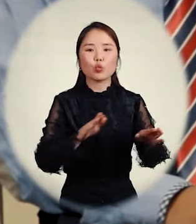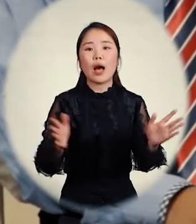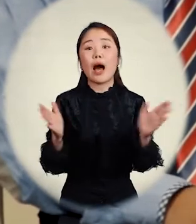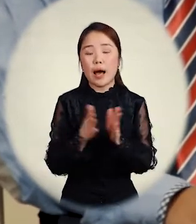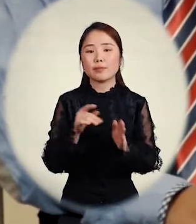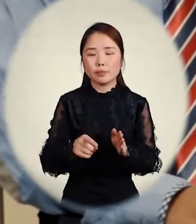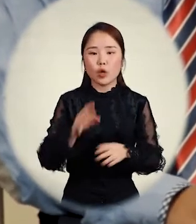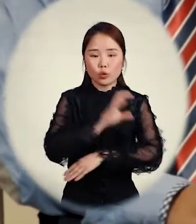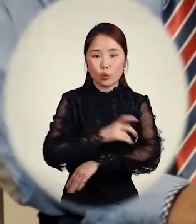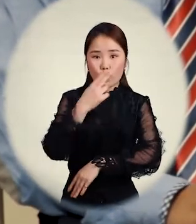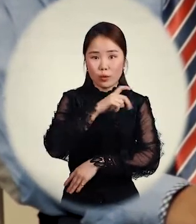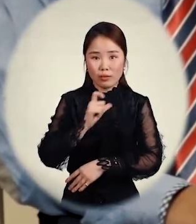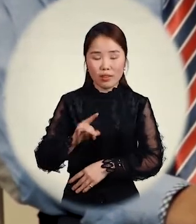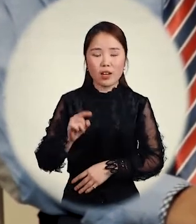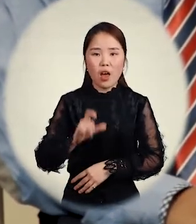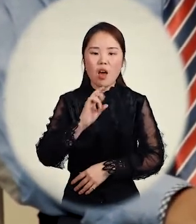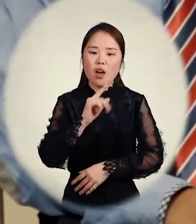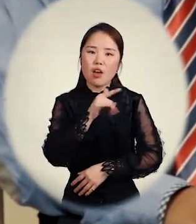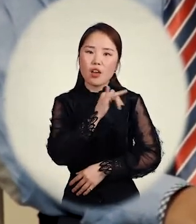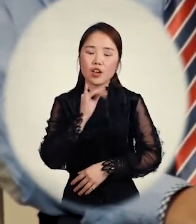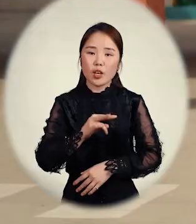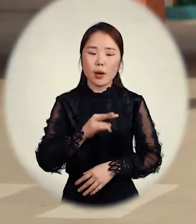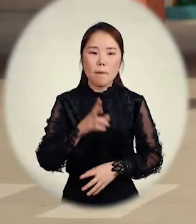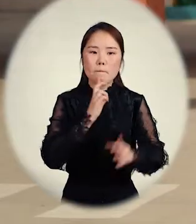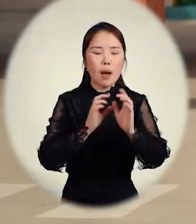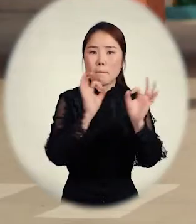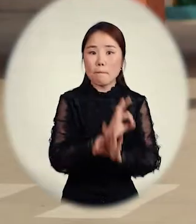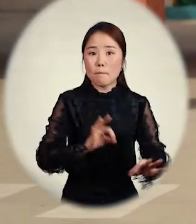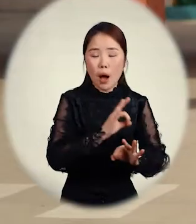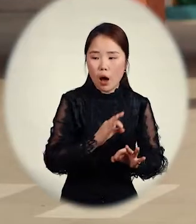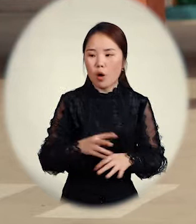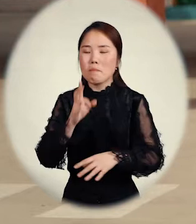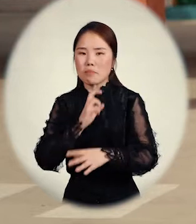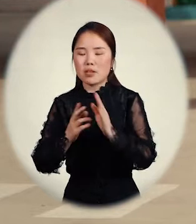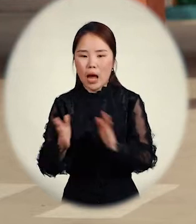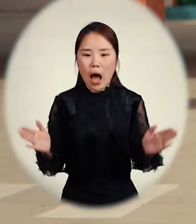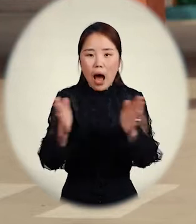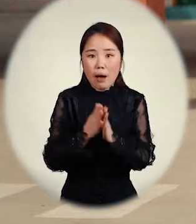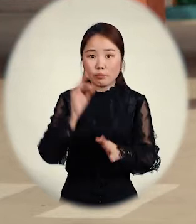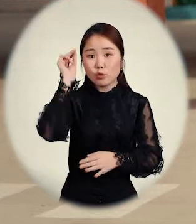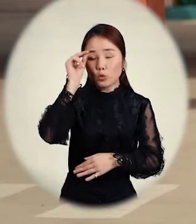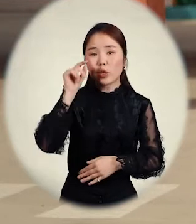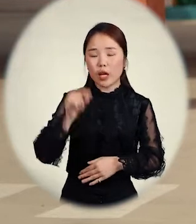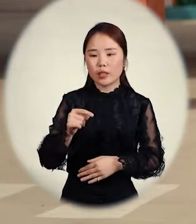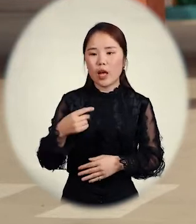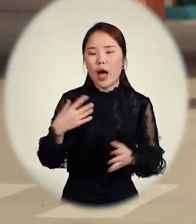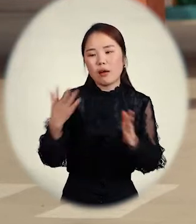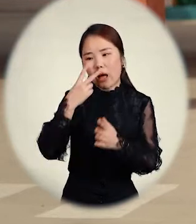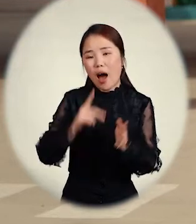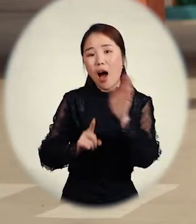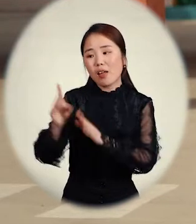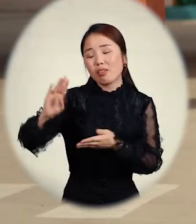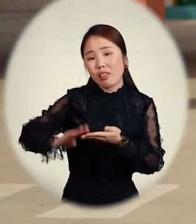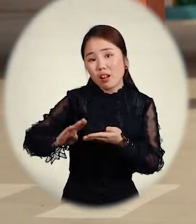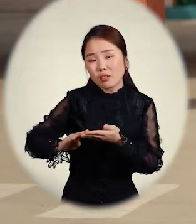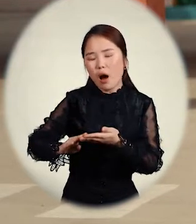одоо сургуульд энгийн бэрхшээлгүй бэрхшээлтэй хүмүүстээ хамт сурах талаар тэгээд төлгөөнөдөө хамт танилцаад бас